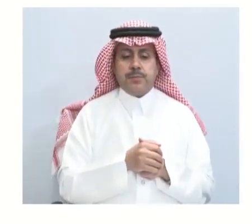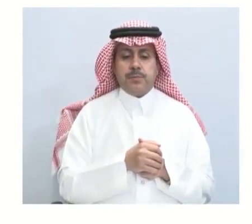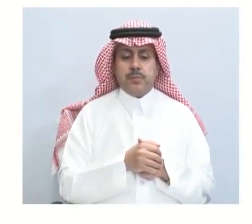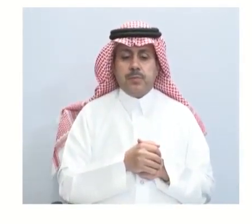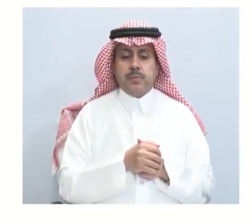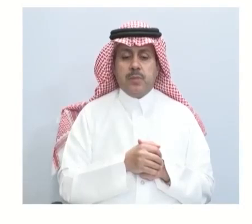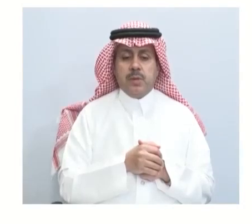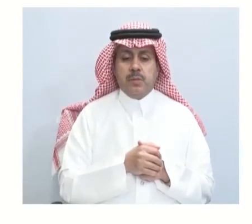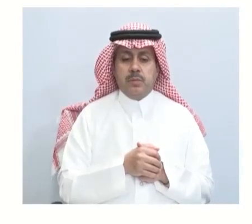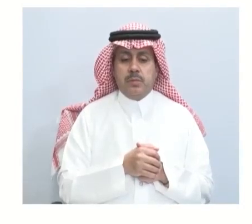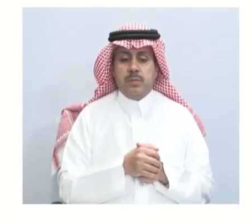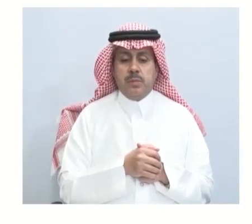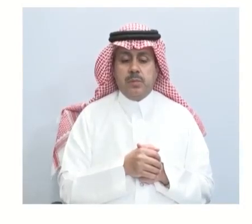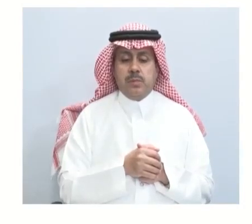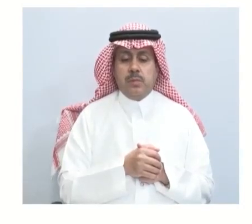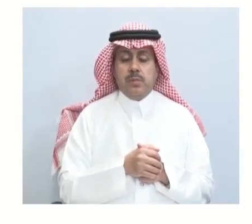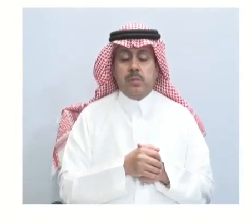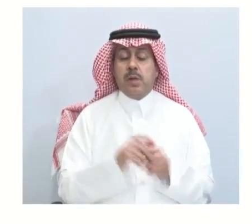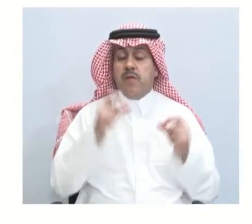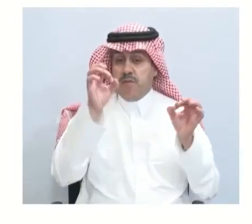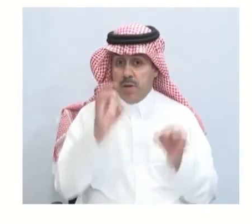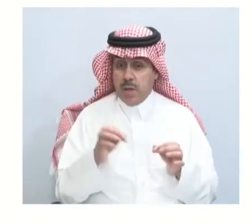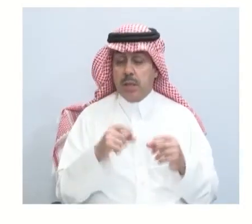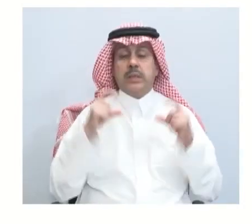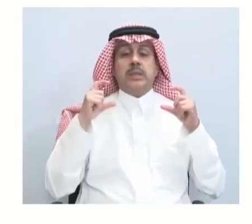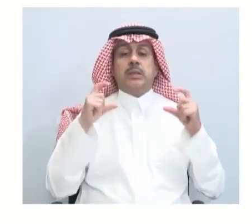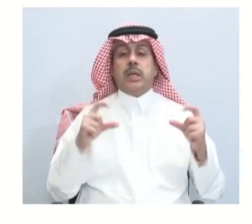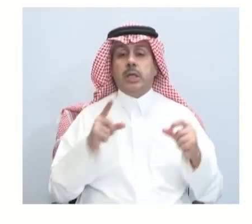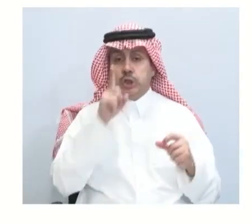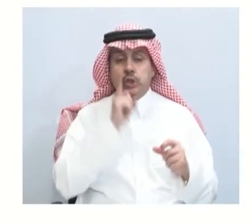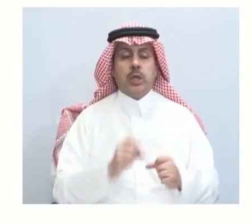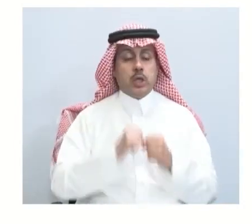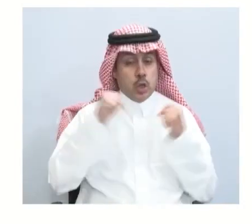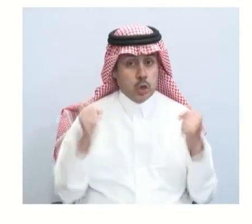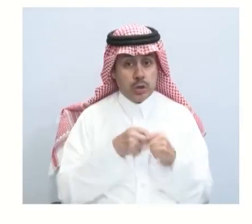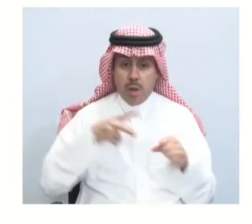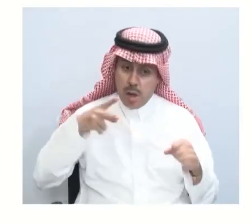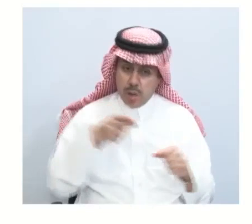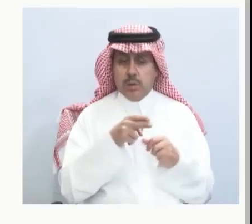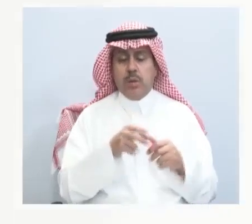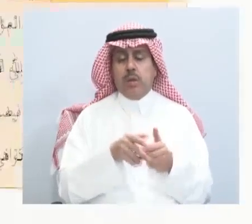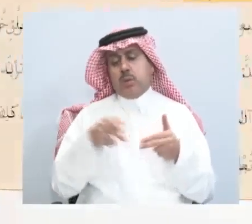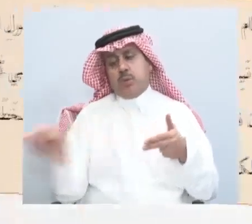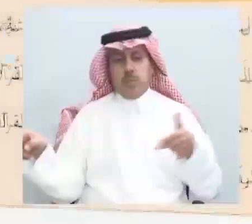وعن الصلاه فهل انتم منتهون عن تلكم الصفات التي تؤدي الى ذلك امر